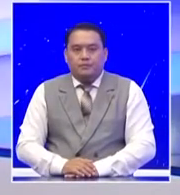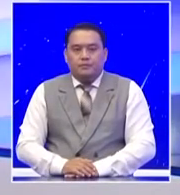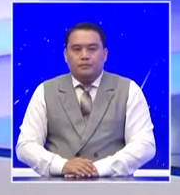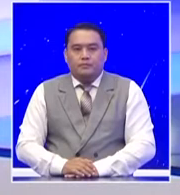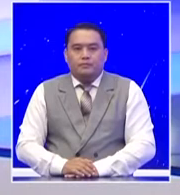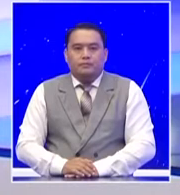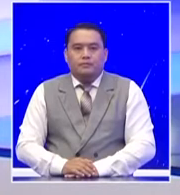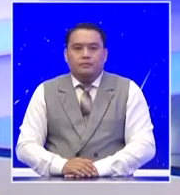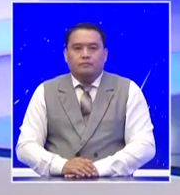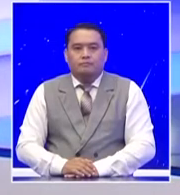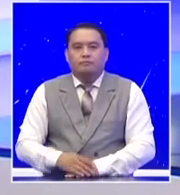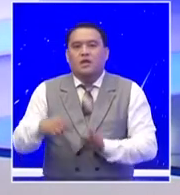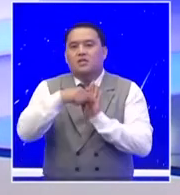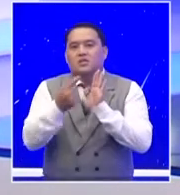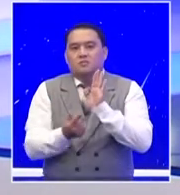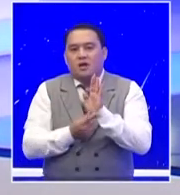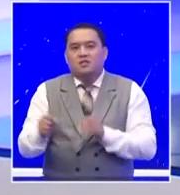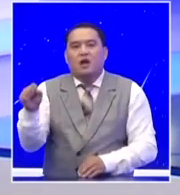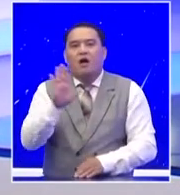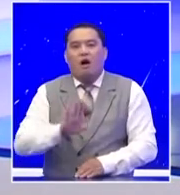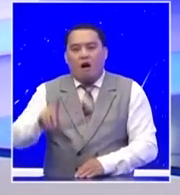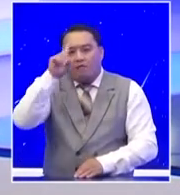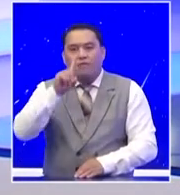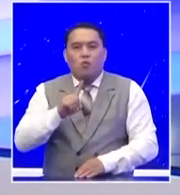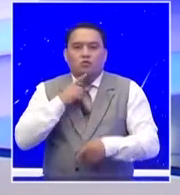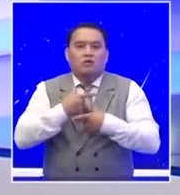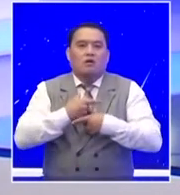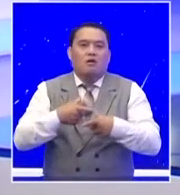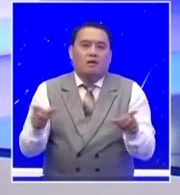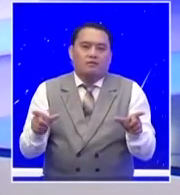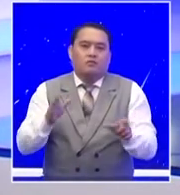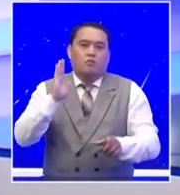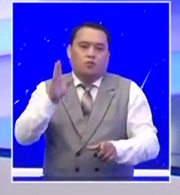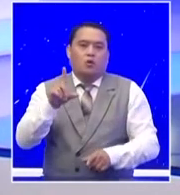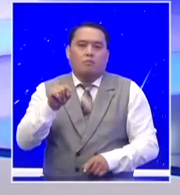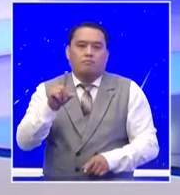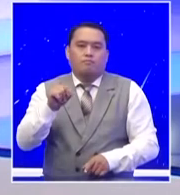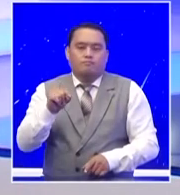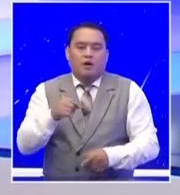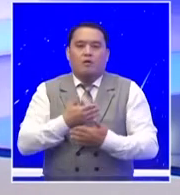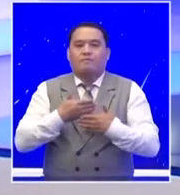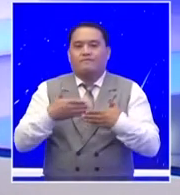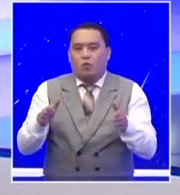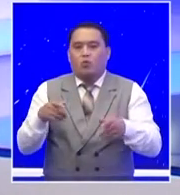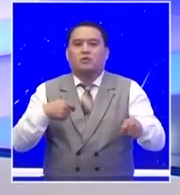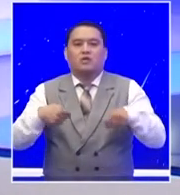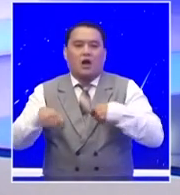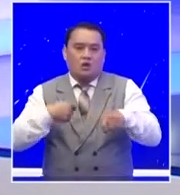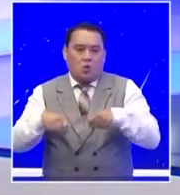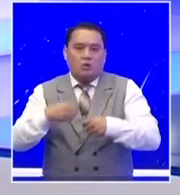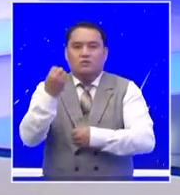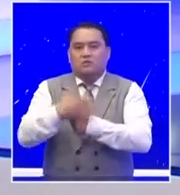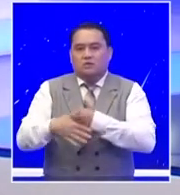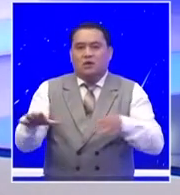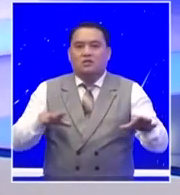На пороге открытия. 17 августа в стране ослабят карантин. Уже с понедельника свои двери откроют торговые дома, центры,